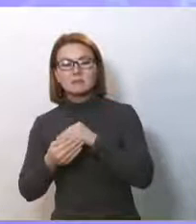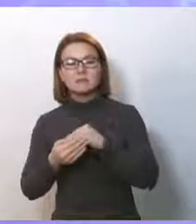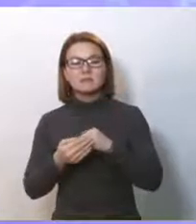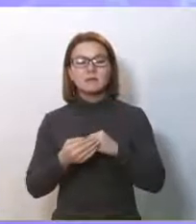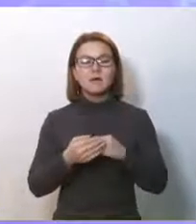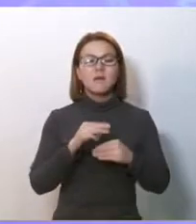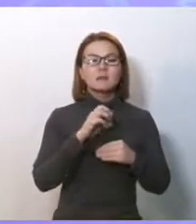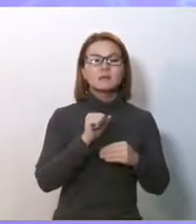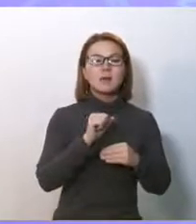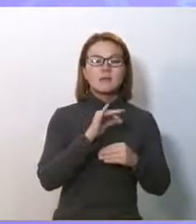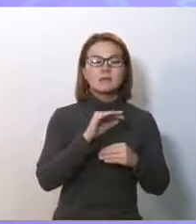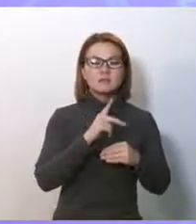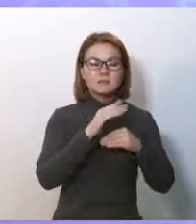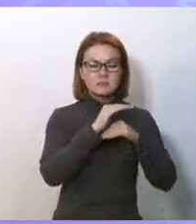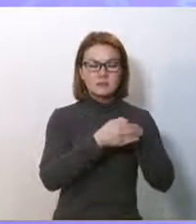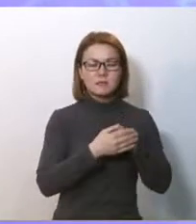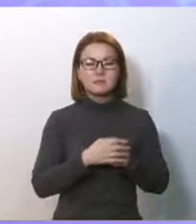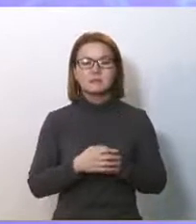скрывать, таить,